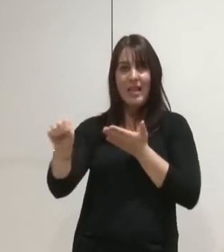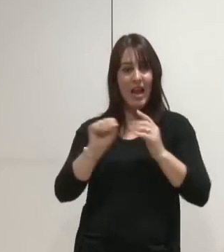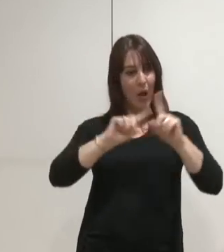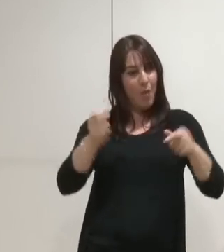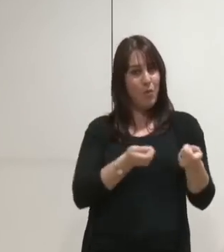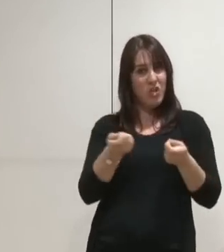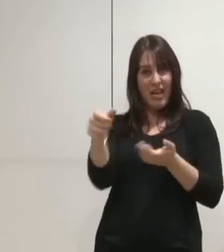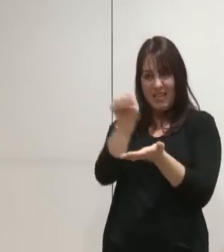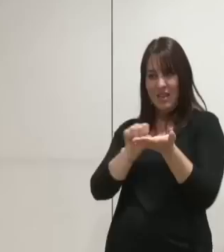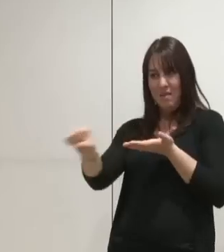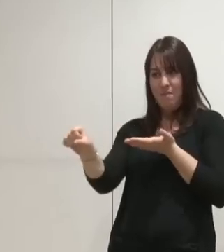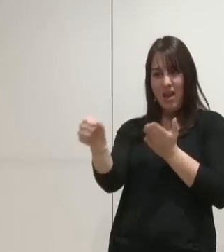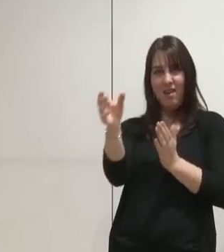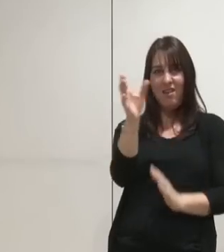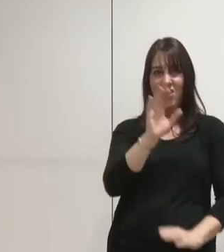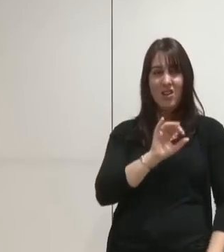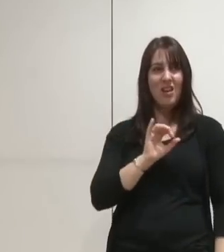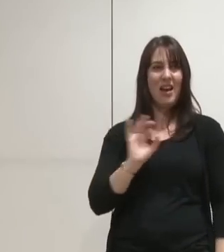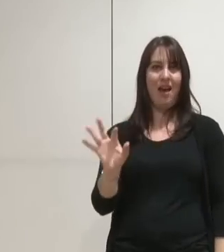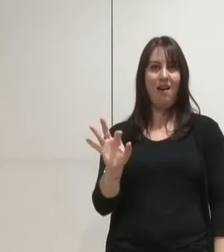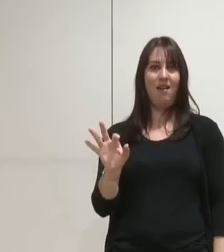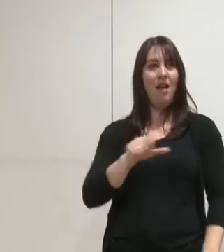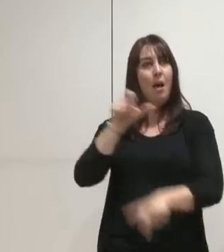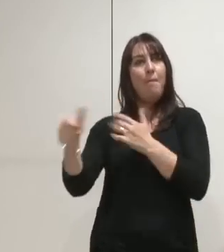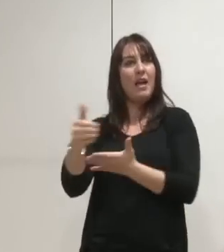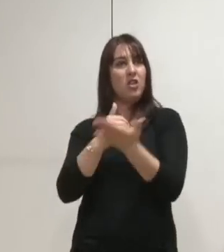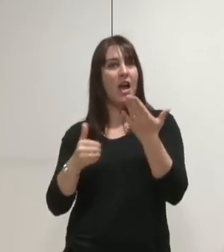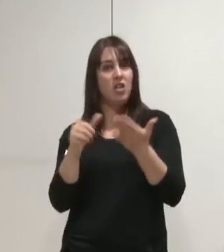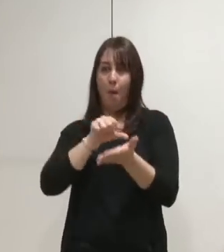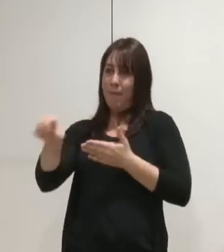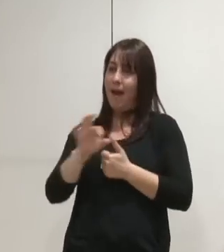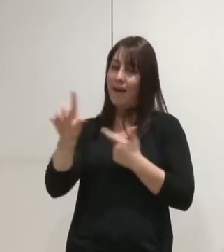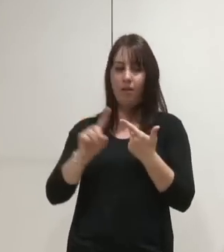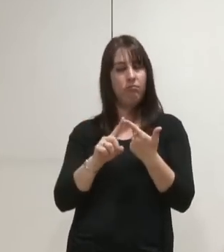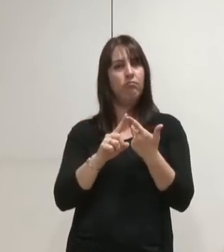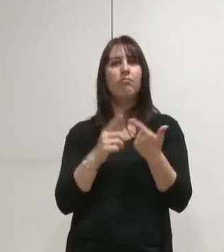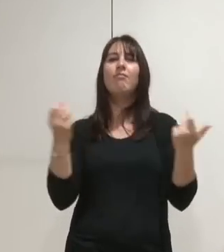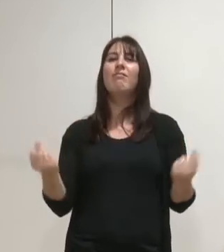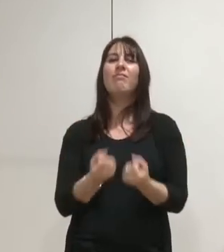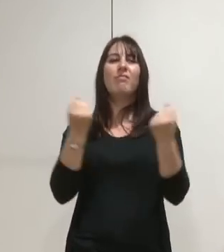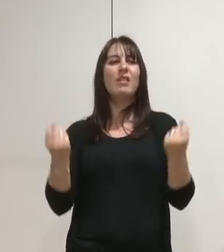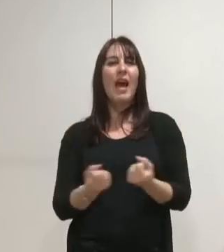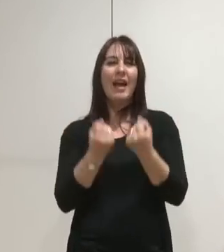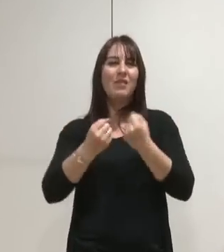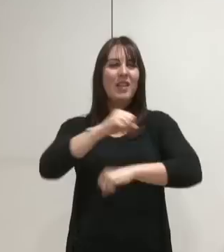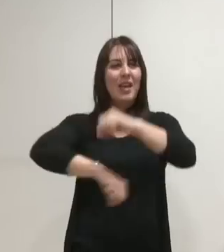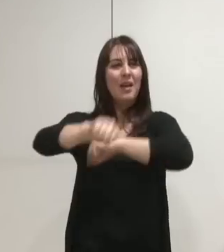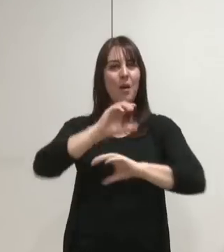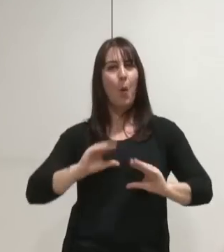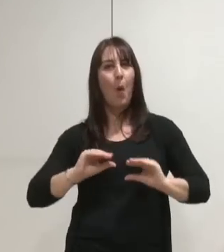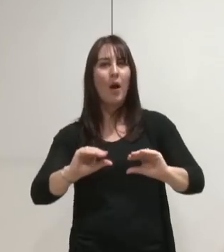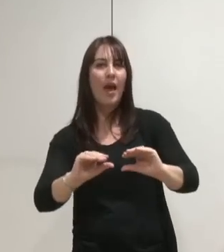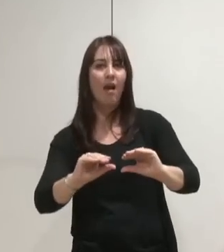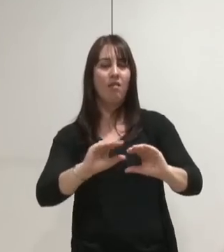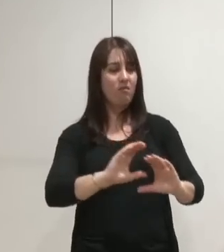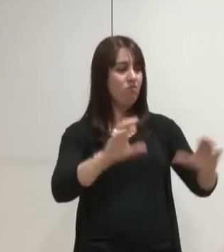régie donc pas d'agent payé par la Régie une activité qui sera mise en œuvre par un